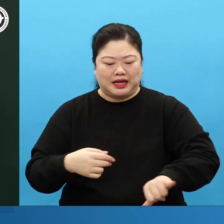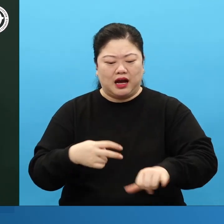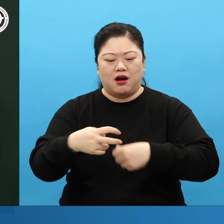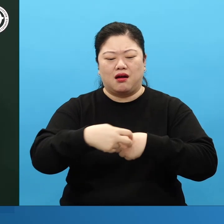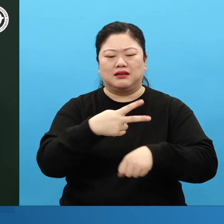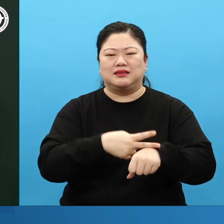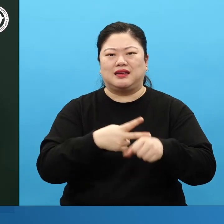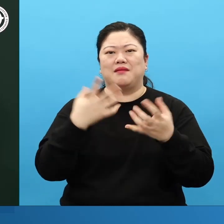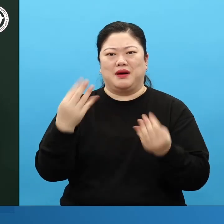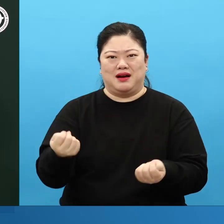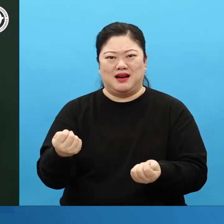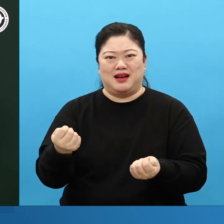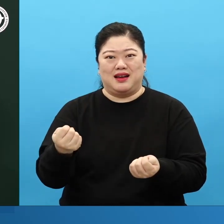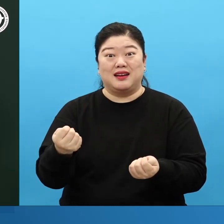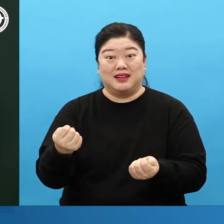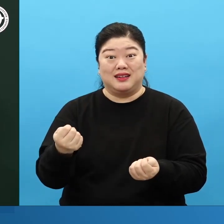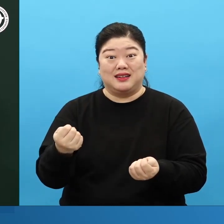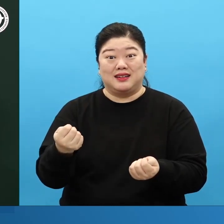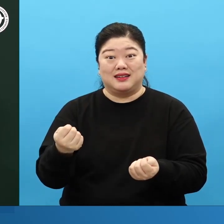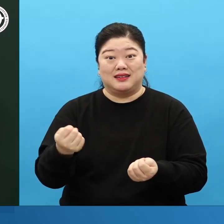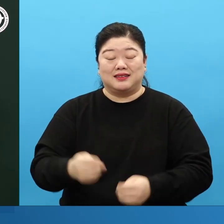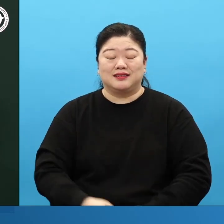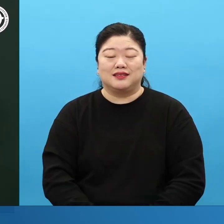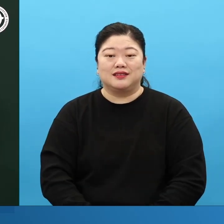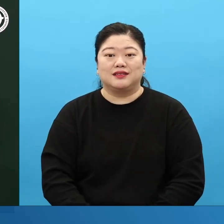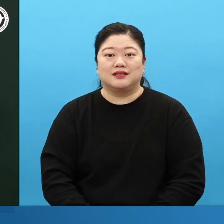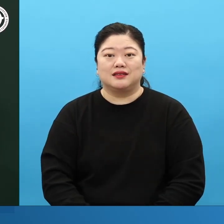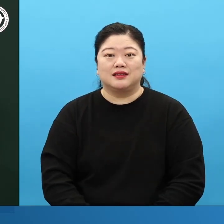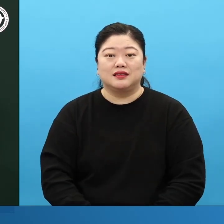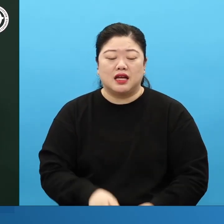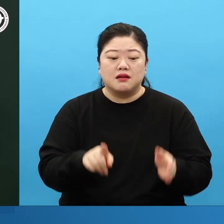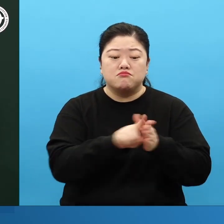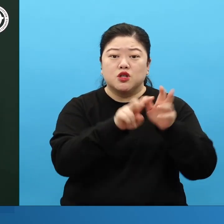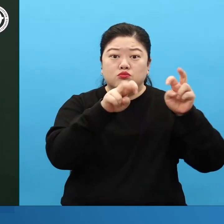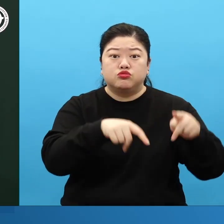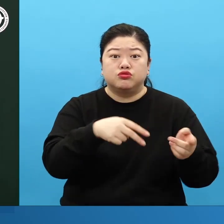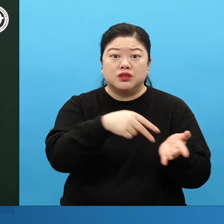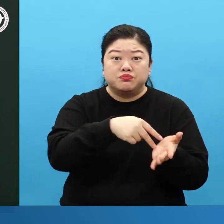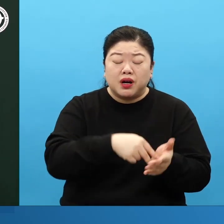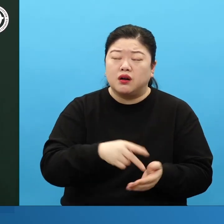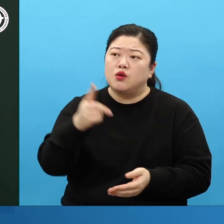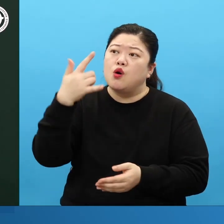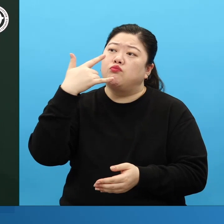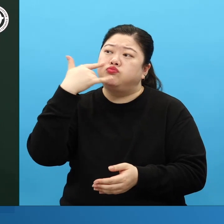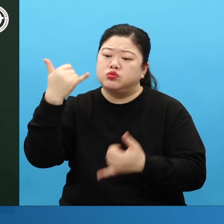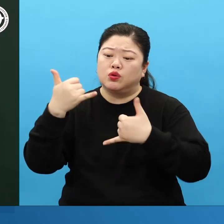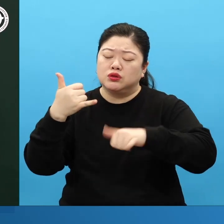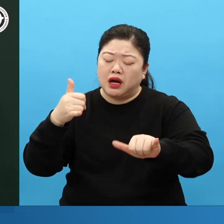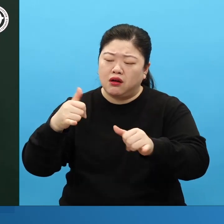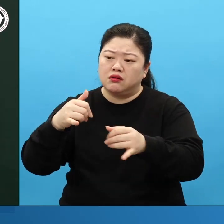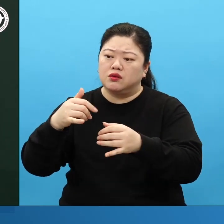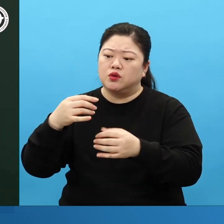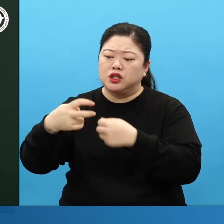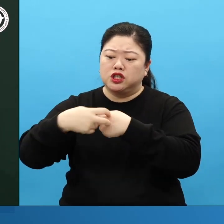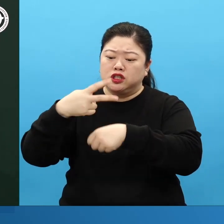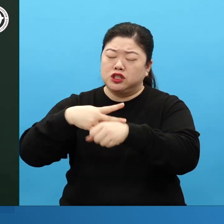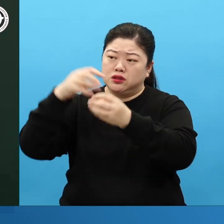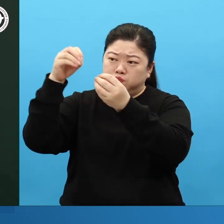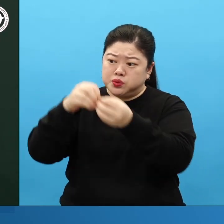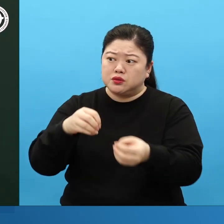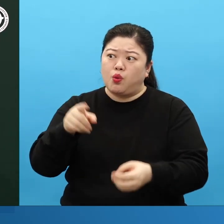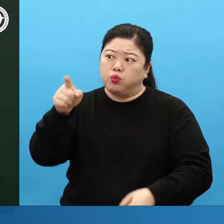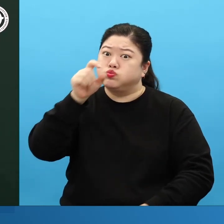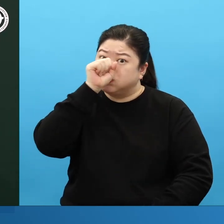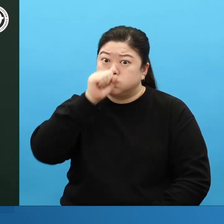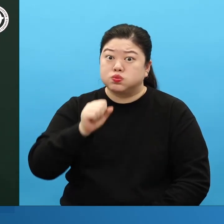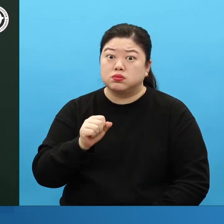그걸 불신자들은 좋게 해석하는데 몰라서 그래요. Por ejemplo, en familias que son doctores hay muchos doctores y en las que son jueces hay muchos jueces y es algo